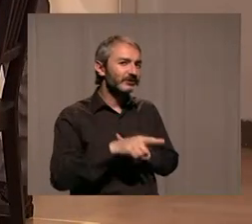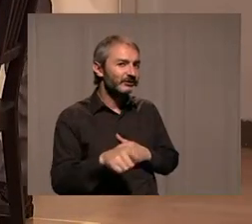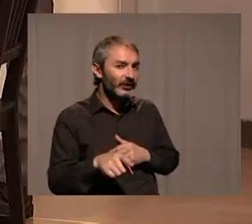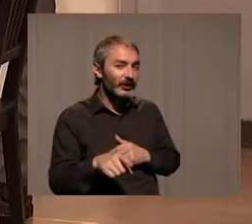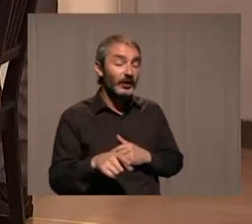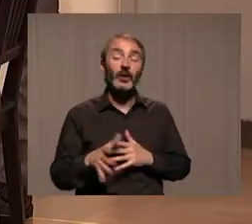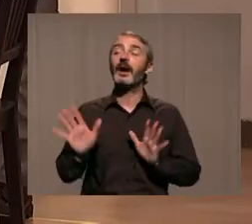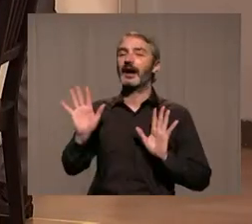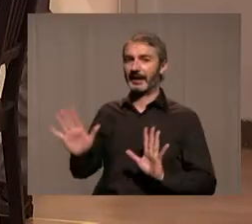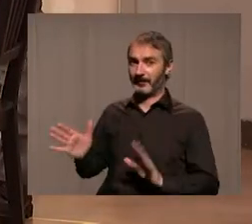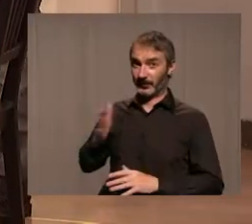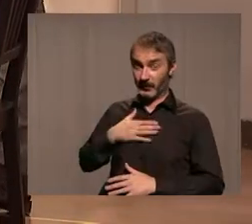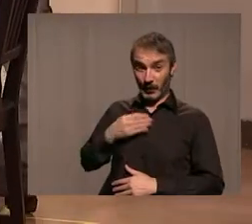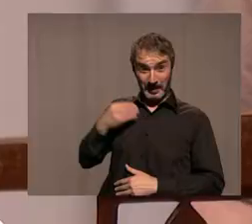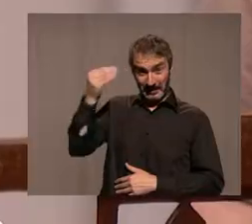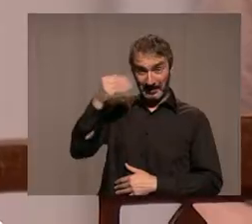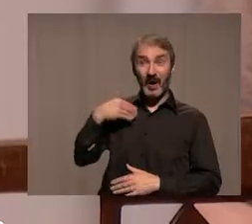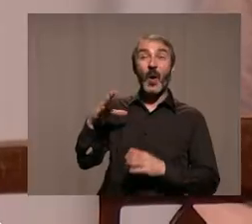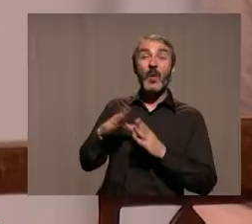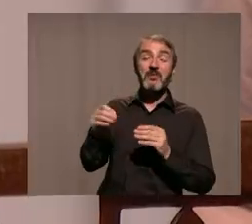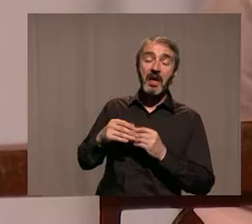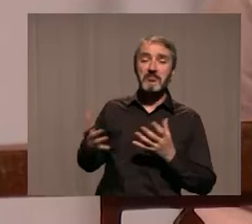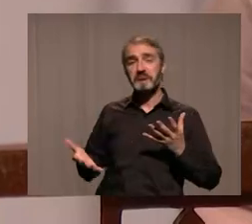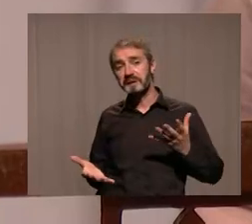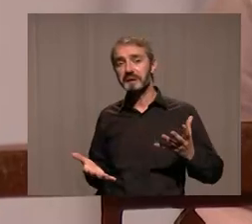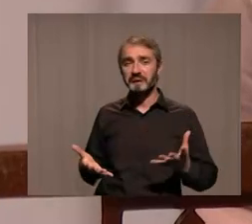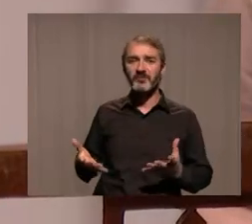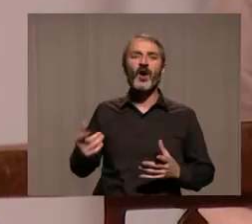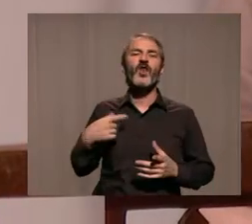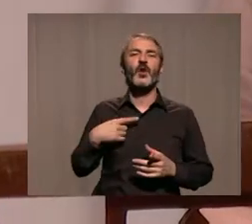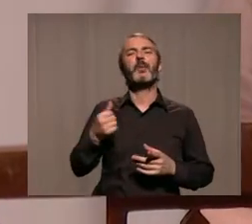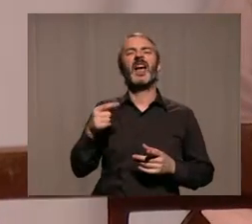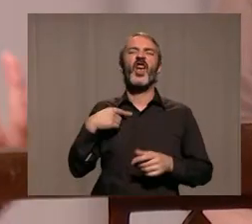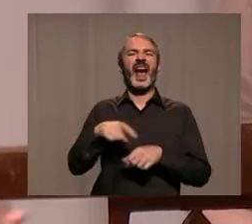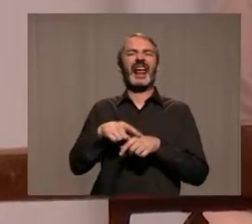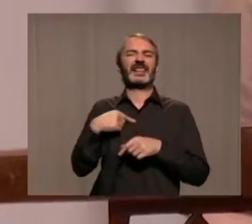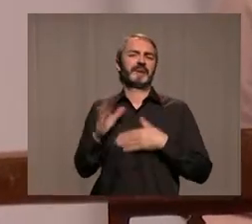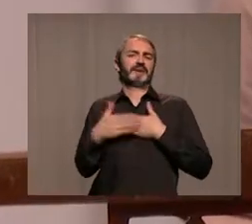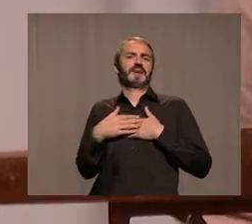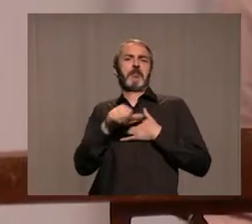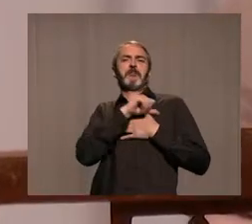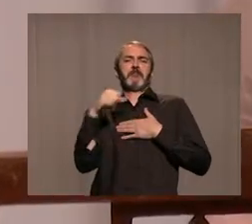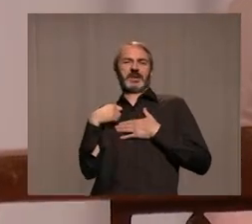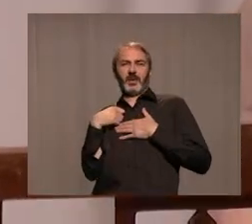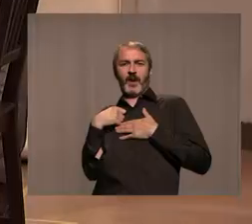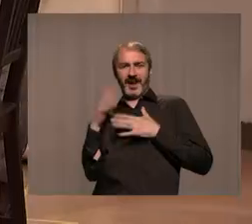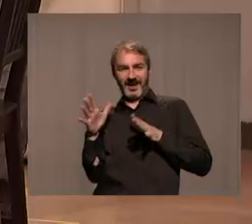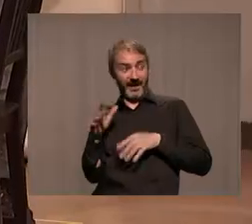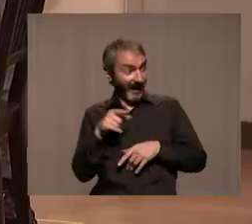Bé, jo pensava que la universitat potser seria... Bueno, és que jo també soc una mica antisocial, però vull dir, jo em pensava... Bon lloc